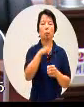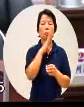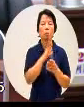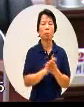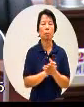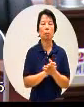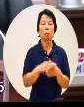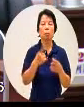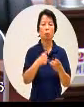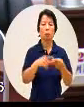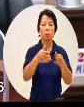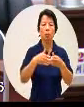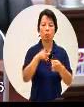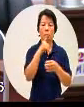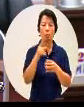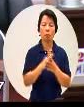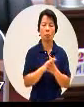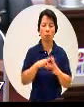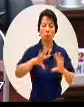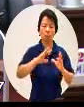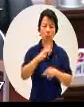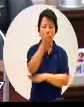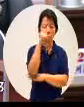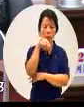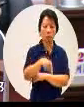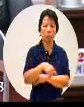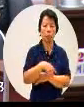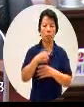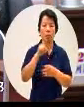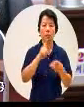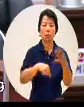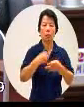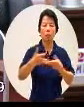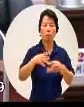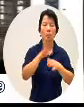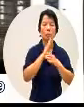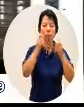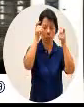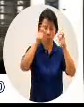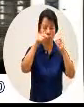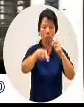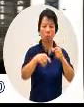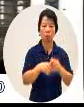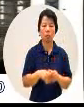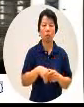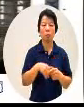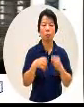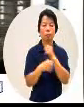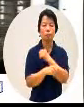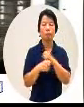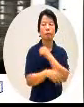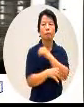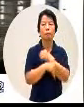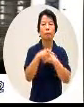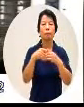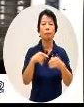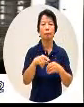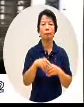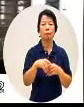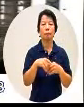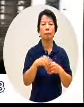這是主要的國營事業在高雄的排碳量來 下一頁這是我建議的